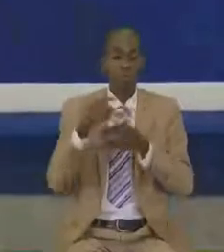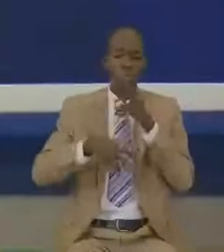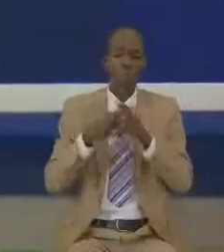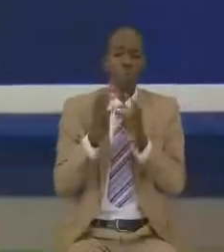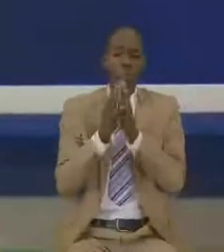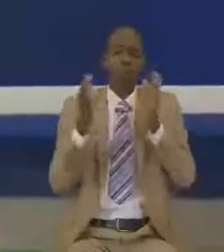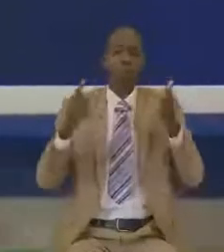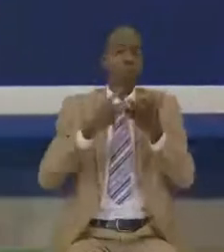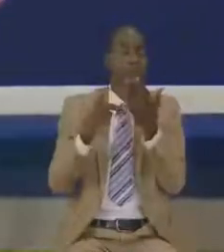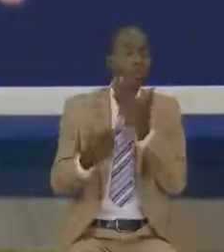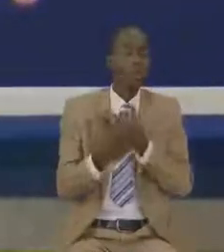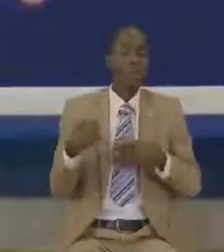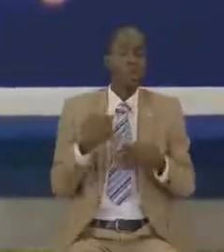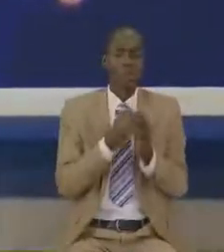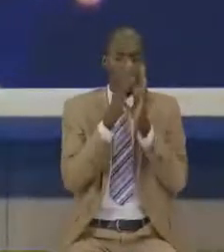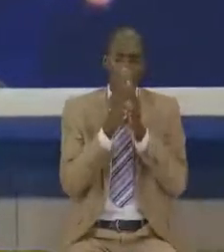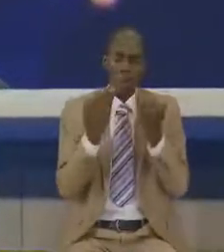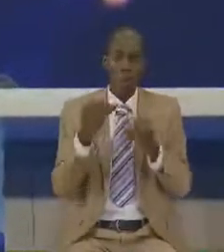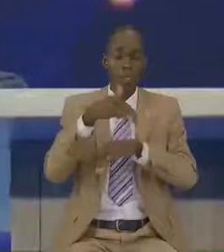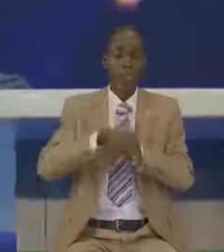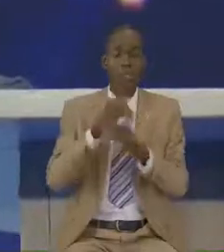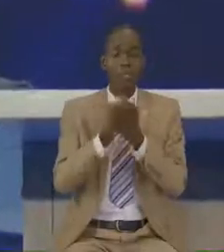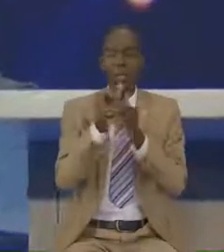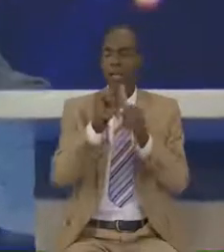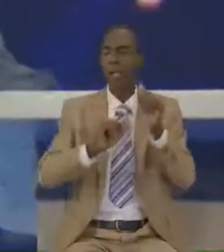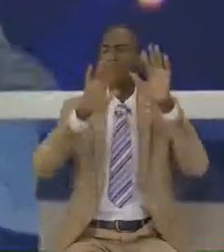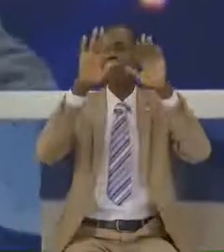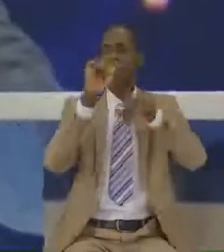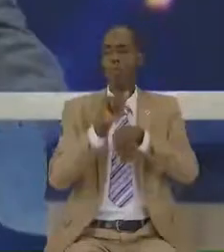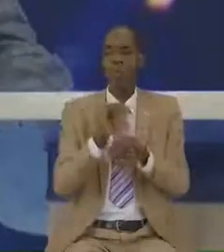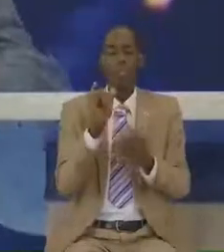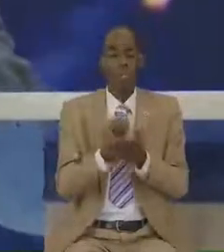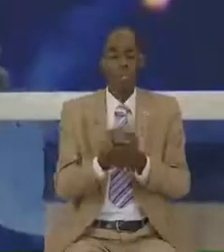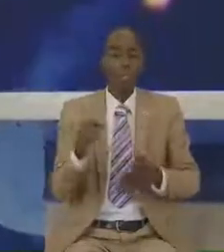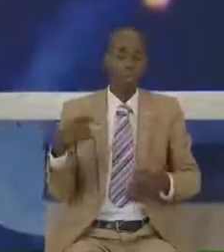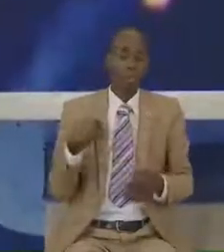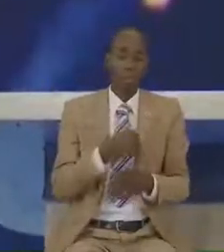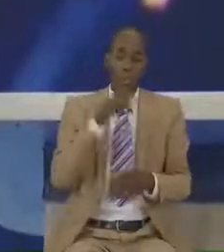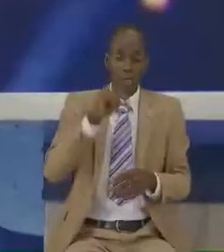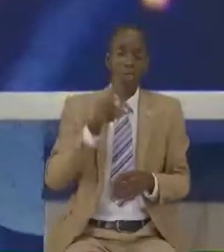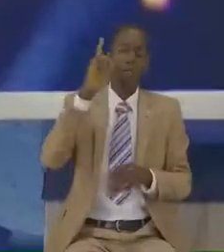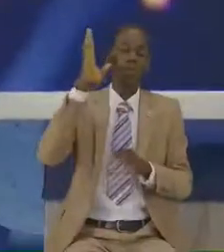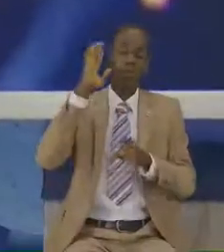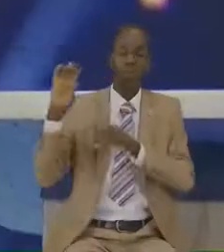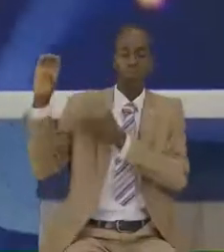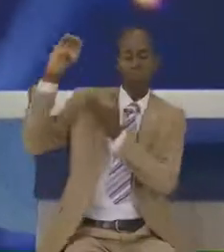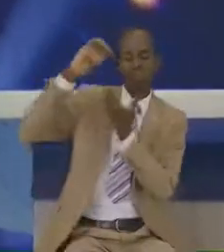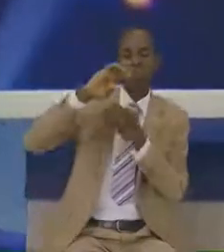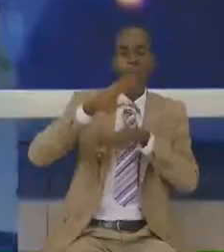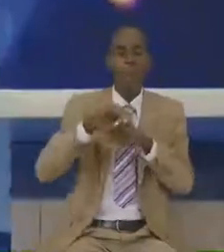JCK, cette croisade mondiale, nous prions que ce soit que tout miracle dont nous avons